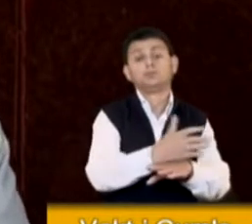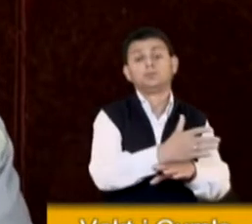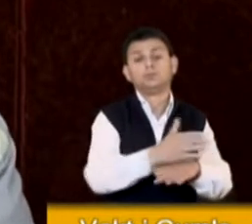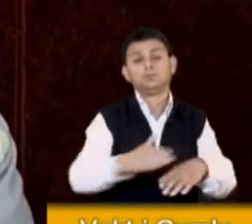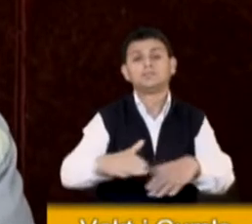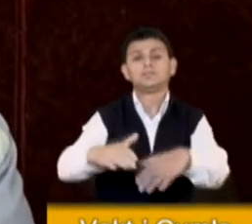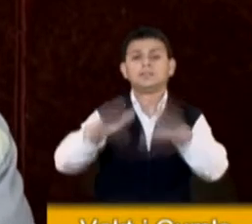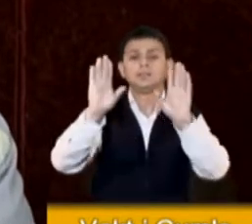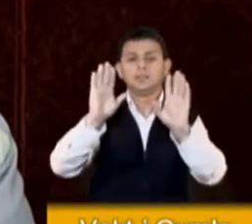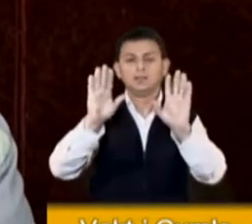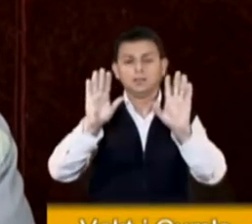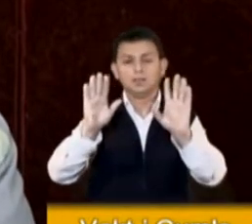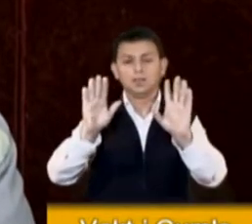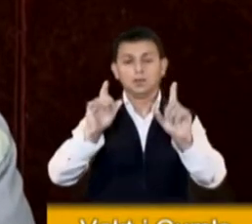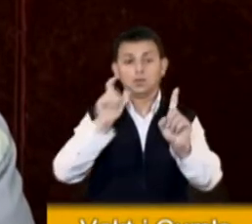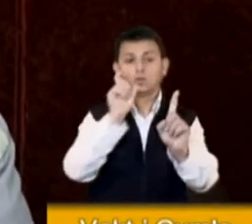korumasına inanan